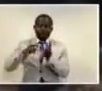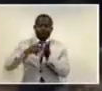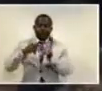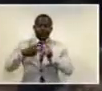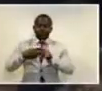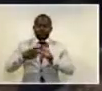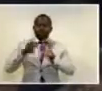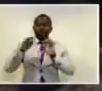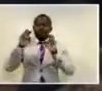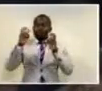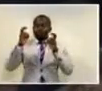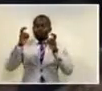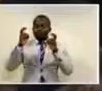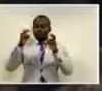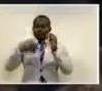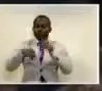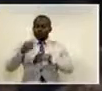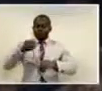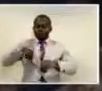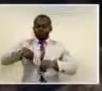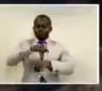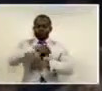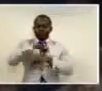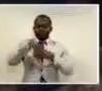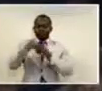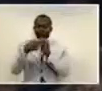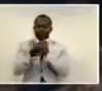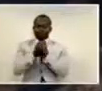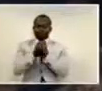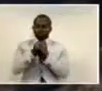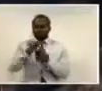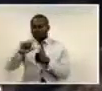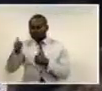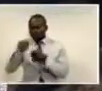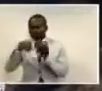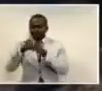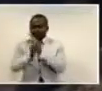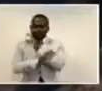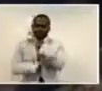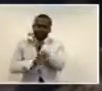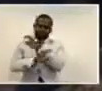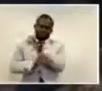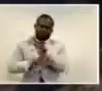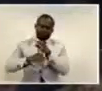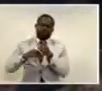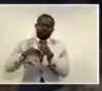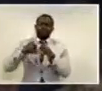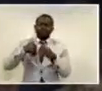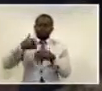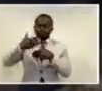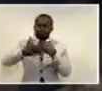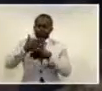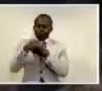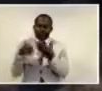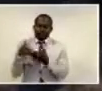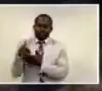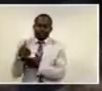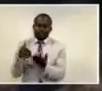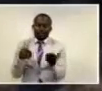soko ryacu ya hano muri Rubavu cyangwa n'ahandi mu gihugu mufitanye imbibi